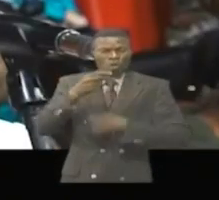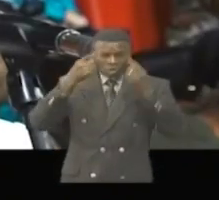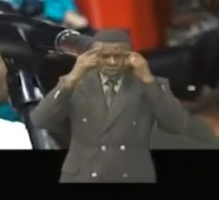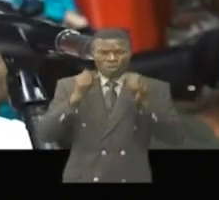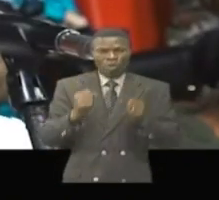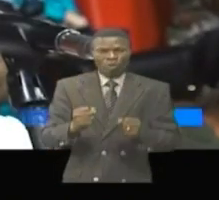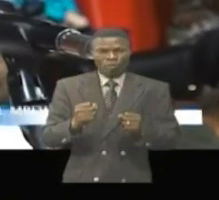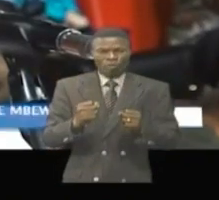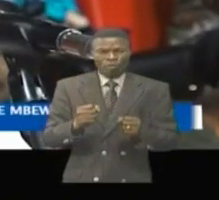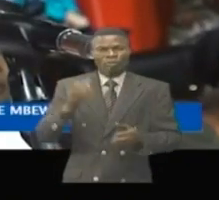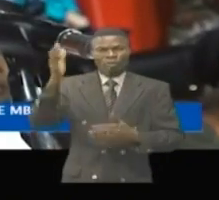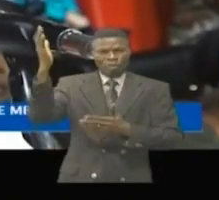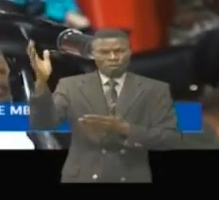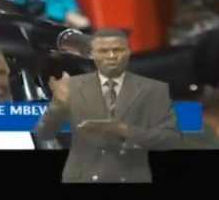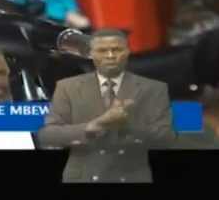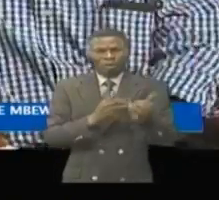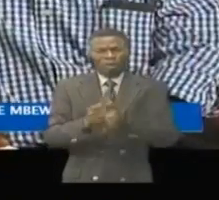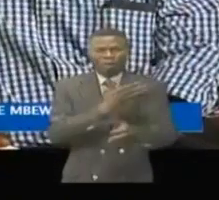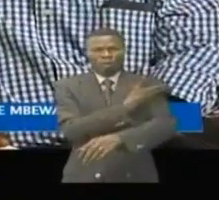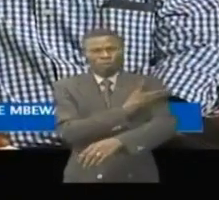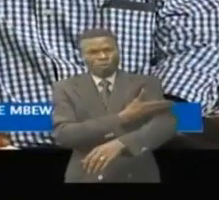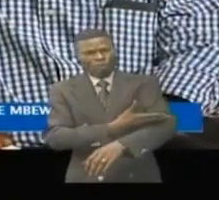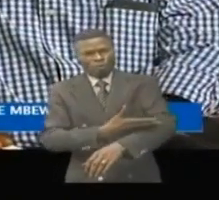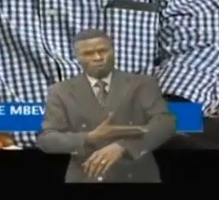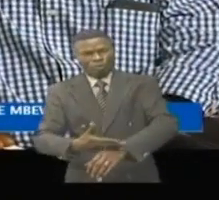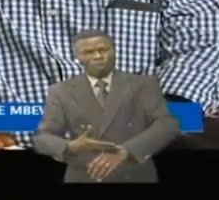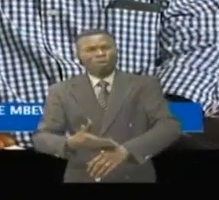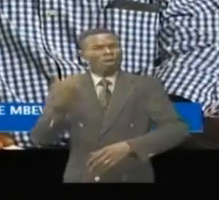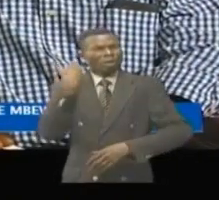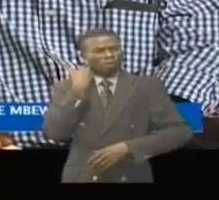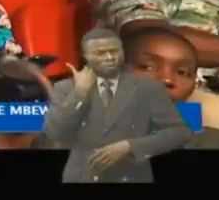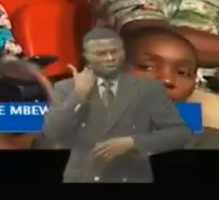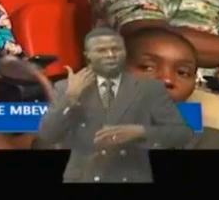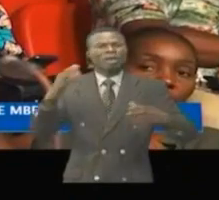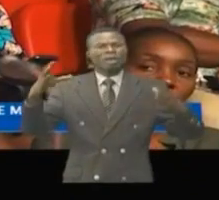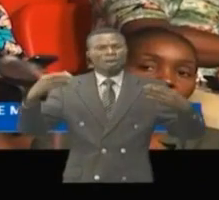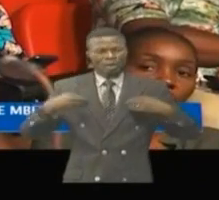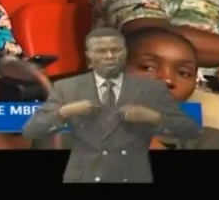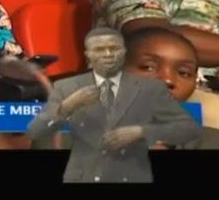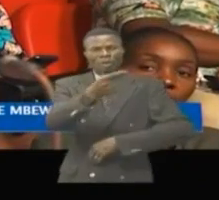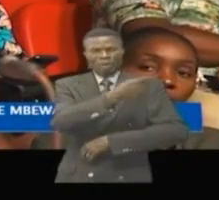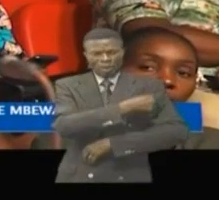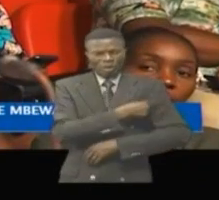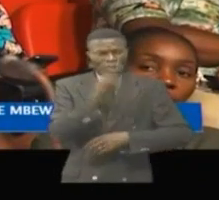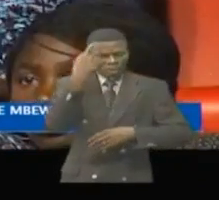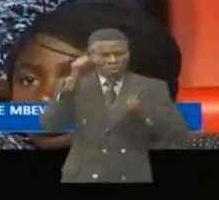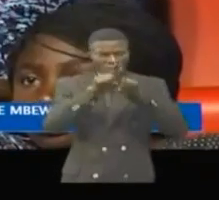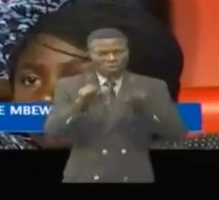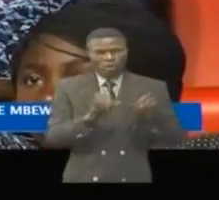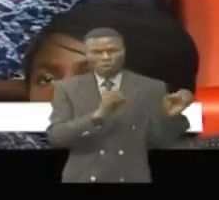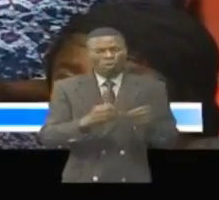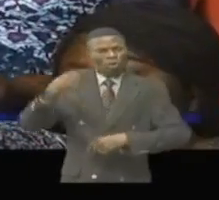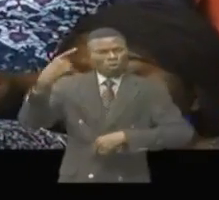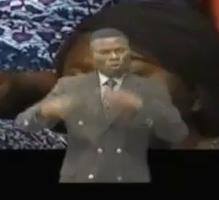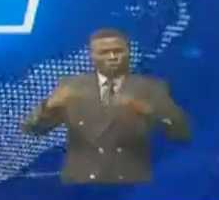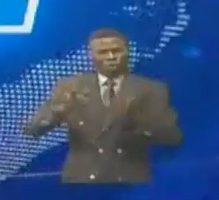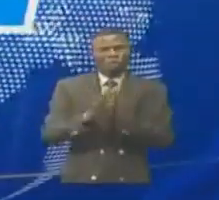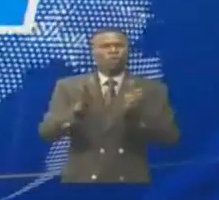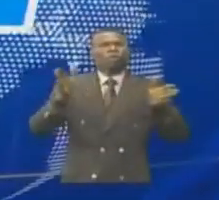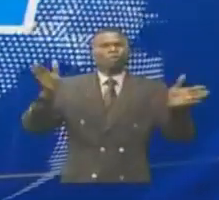de renverser la tendance de l'opinion sur le vaccin et ce, en organisant des débats